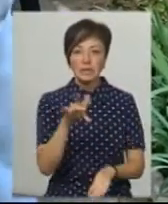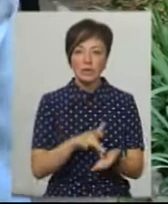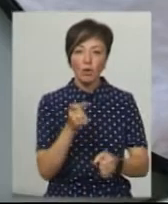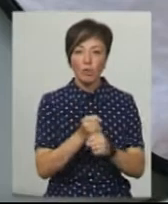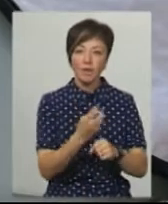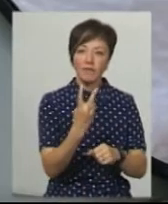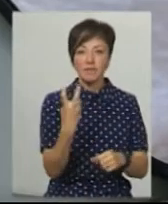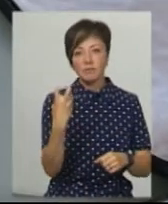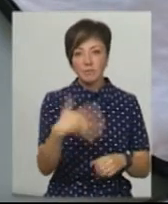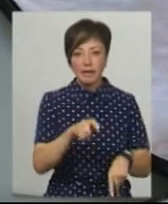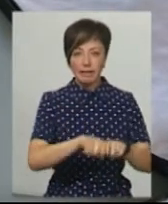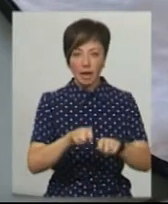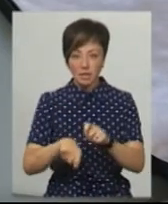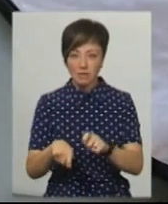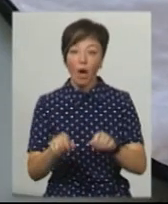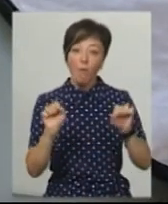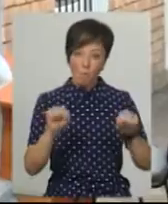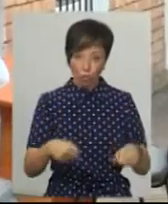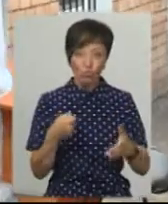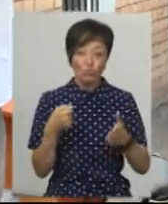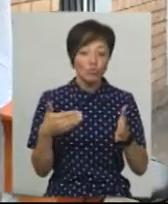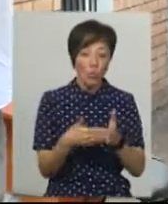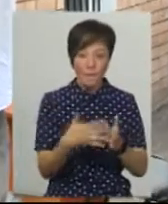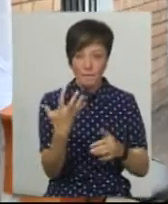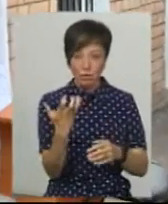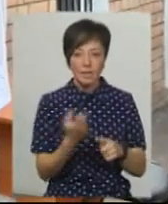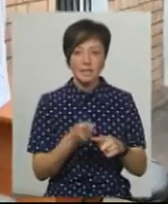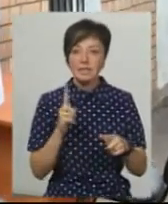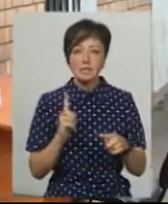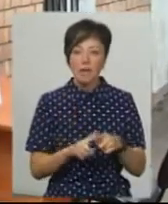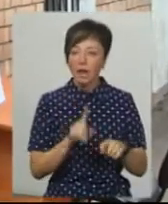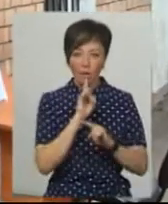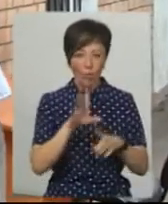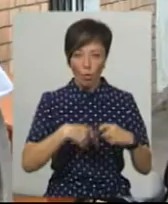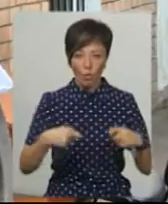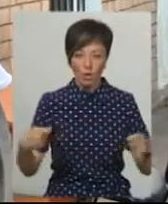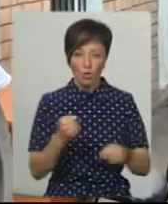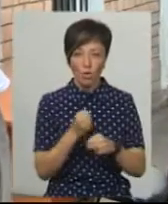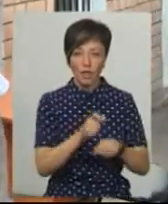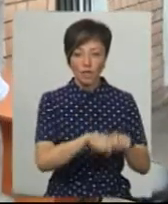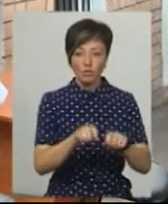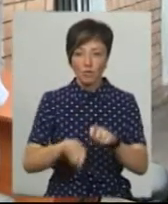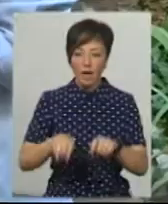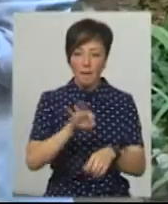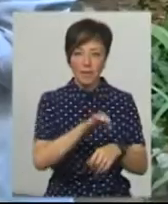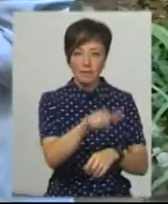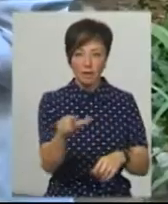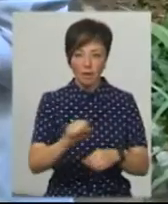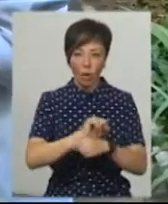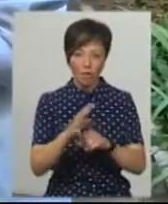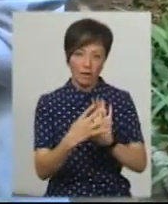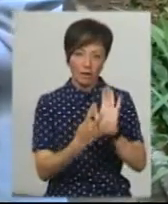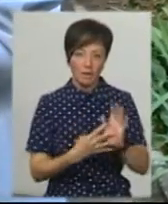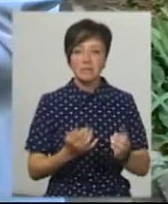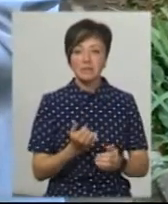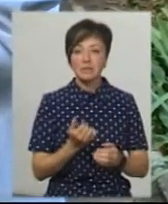до 250 тестів, а в змозі – до 500. Тому подібне нововведення не уповільнить роботу на тестування пацієнтів на COVID-19, які звертаються